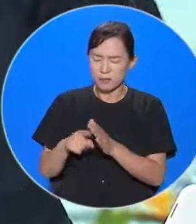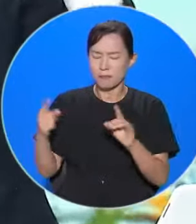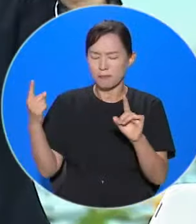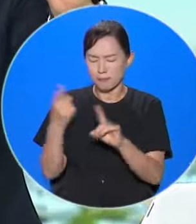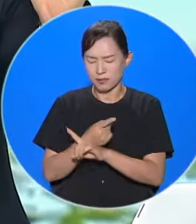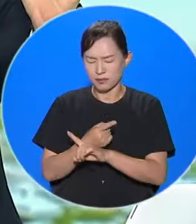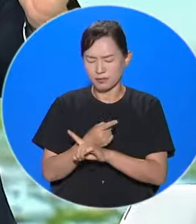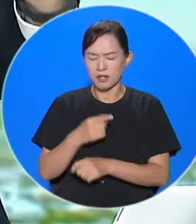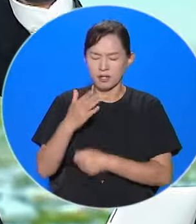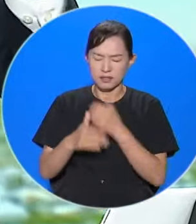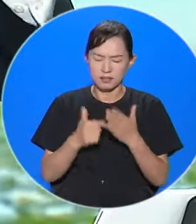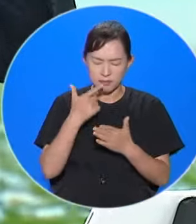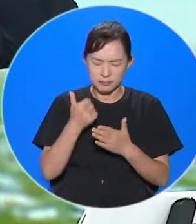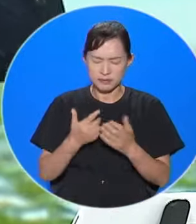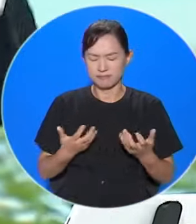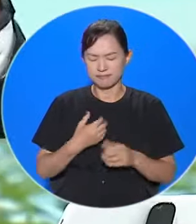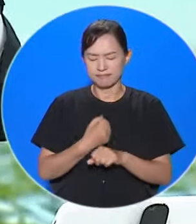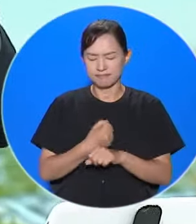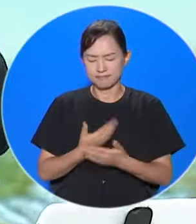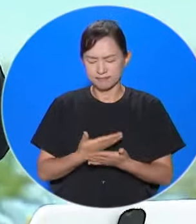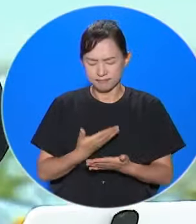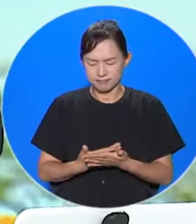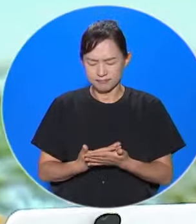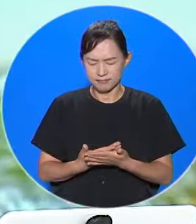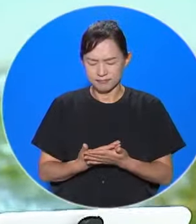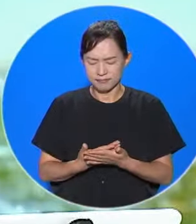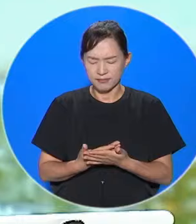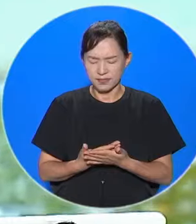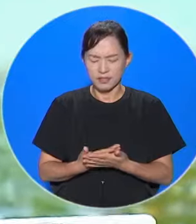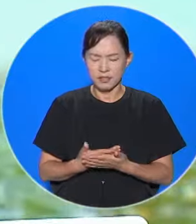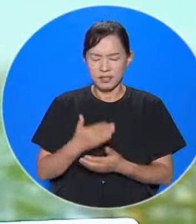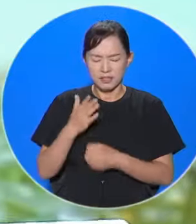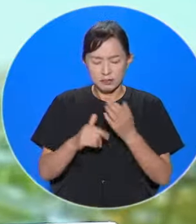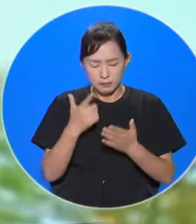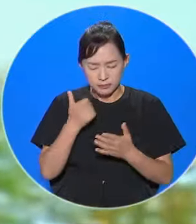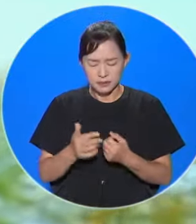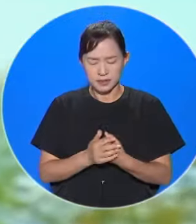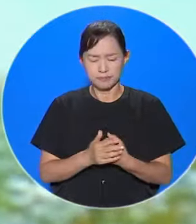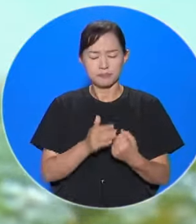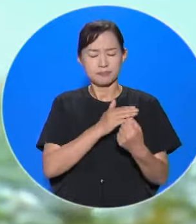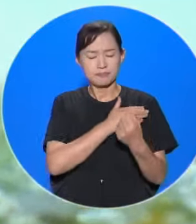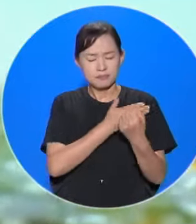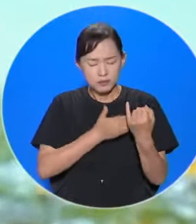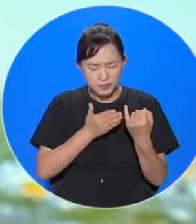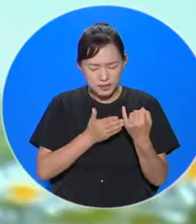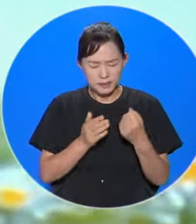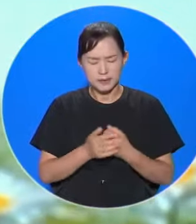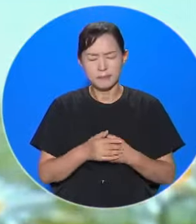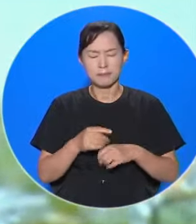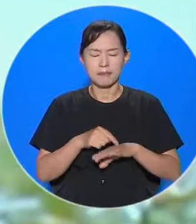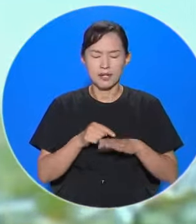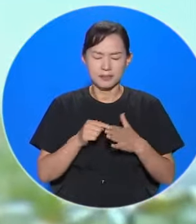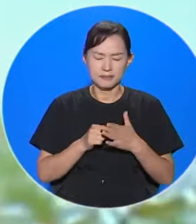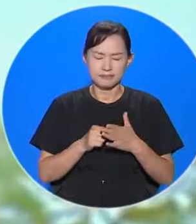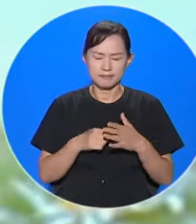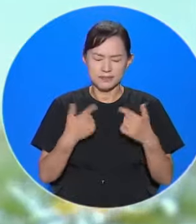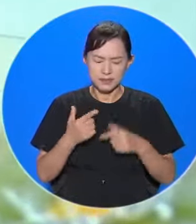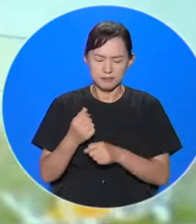있도록 아버지 하나님 역사하여 주시옵소서 아버지 하나님 우리 권사님 마음들 붙잡아